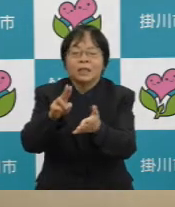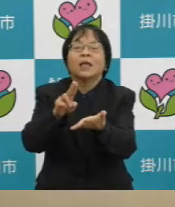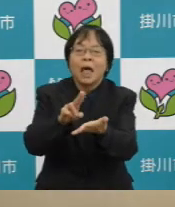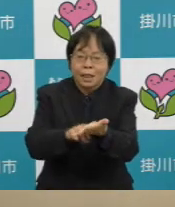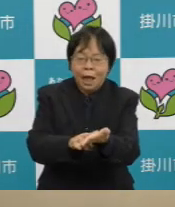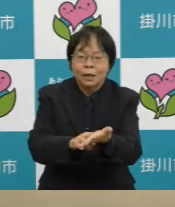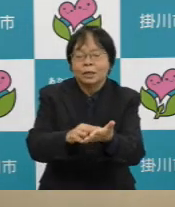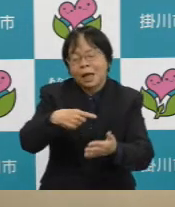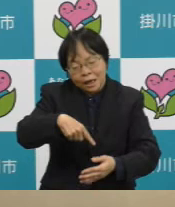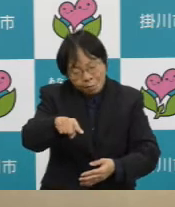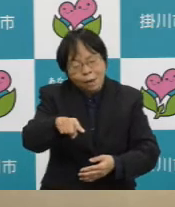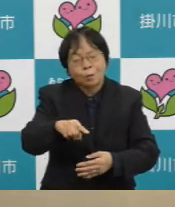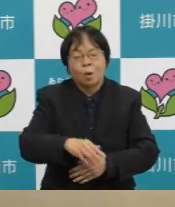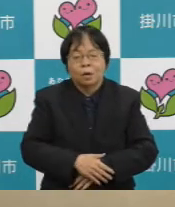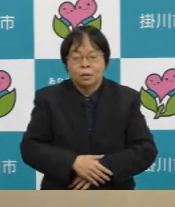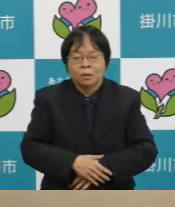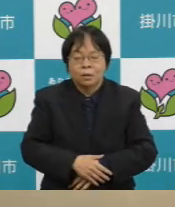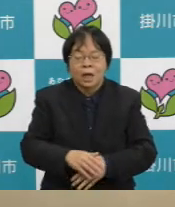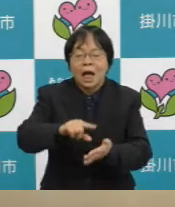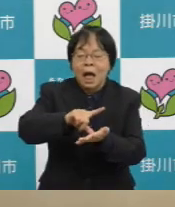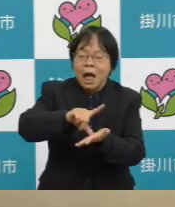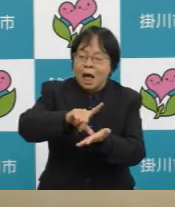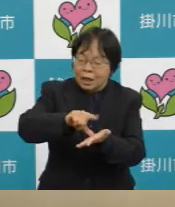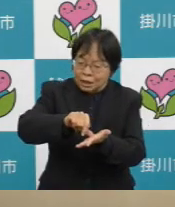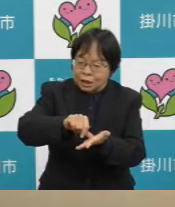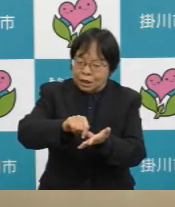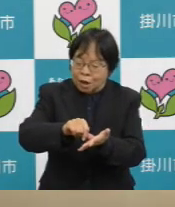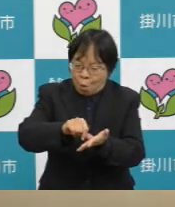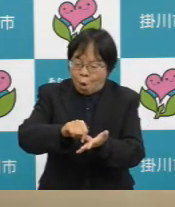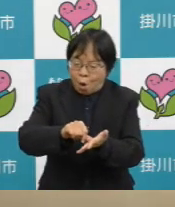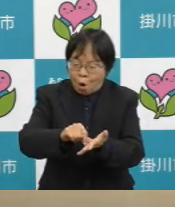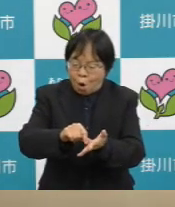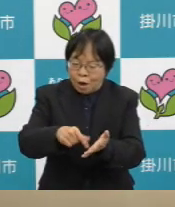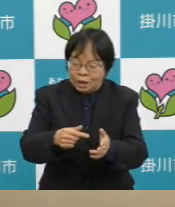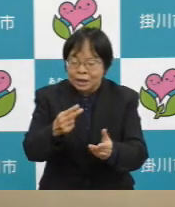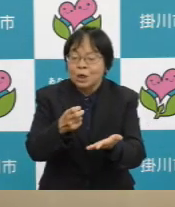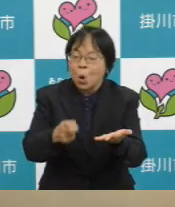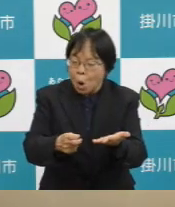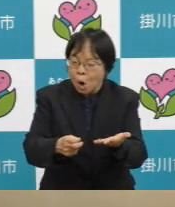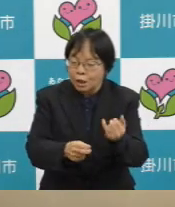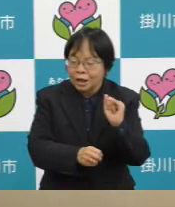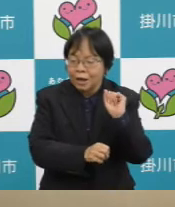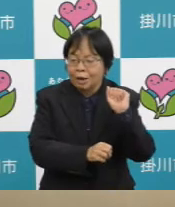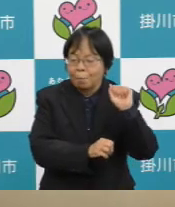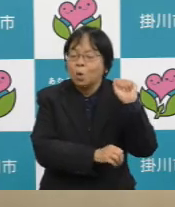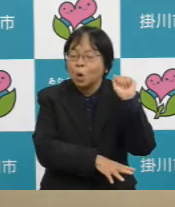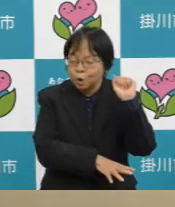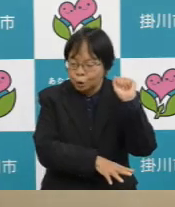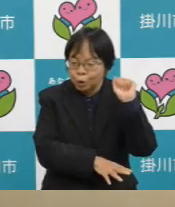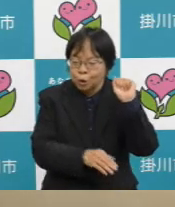地方自治法に基づく住民投票条 条例を見てみます